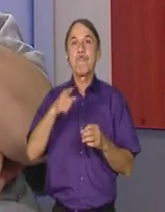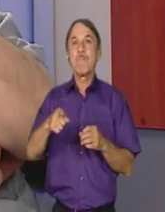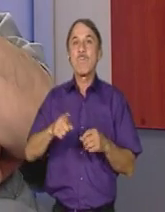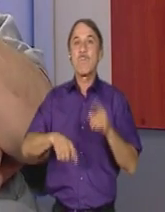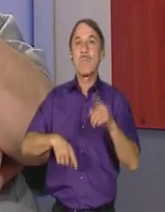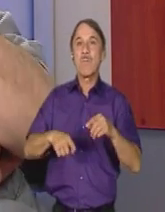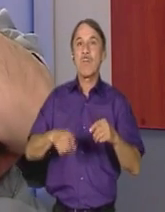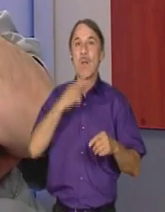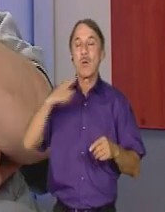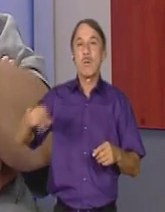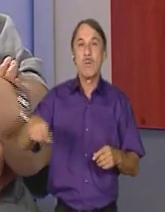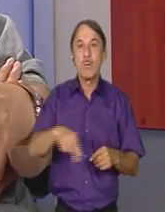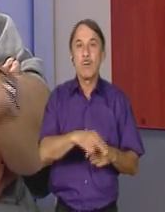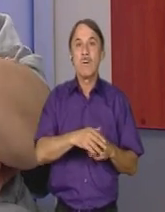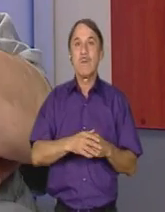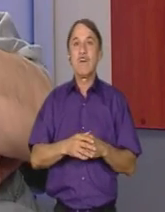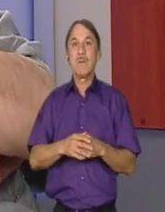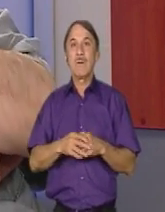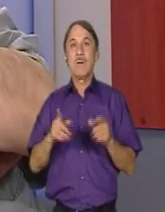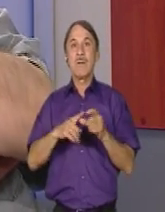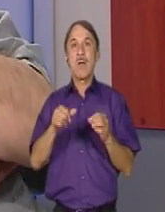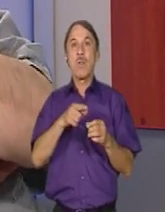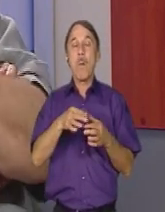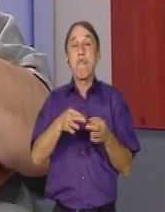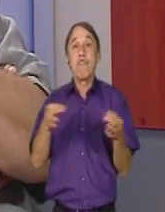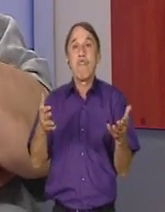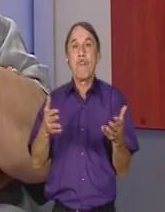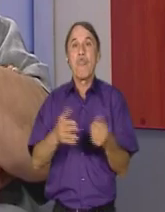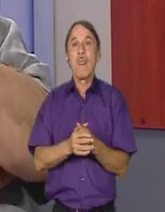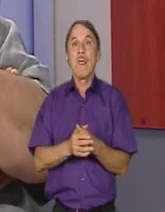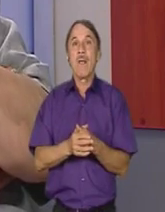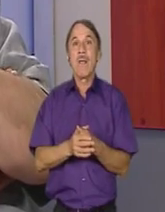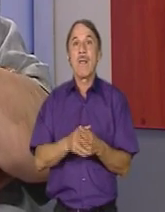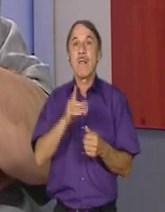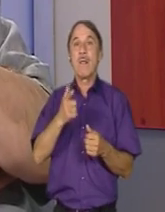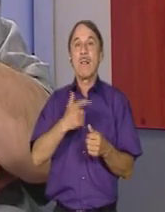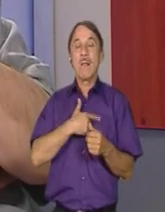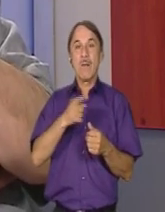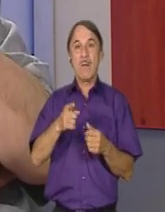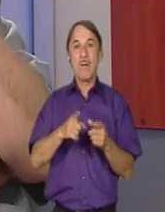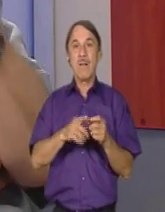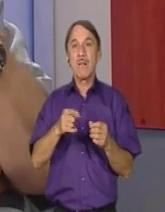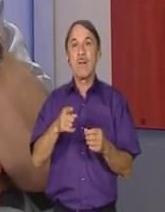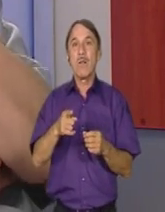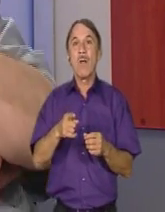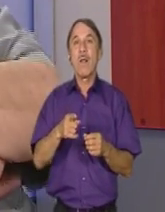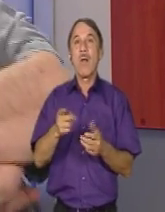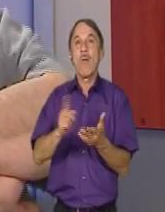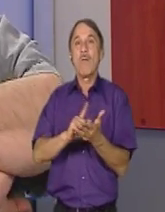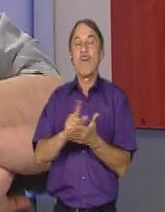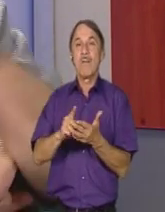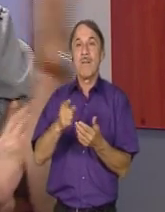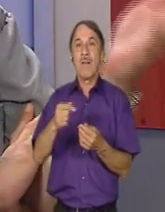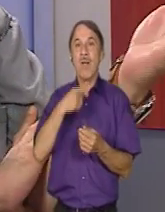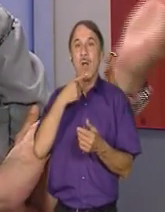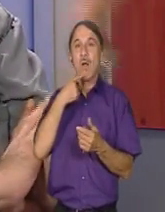narodnog pozorišta dok se još moglo stajati na tom stepeništu, dok nije to do te mere ruinirano da je već opasno prići Srpskom narodnom